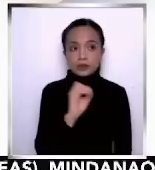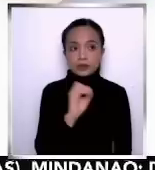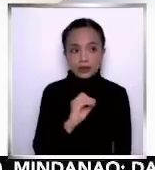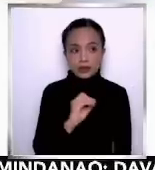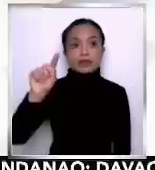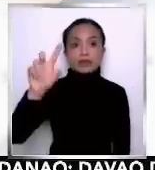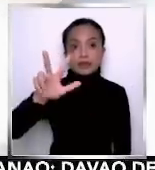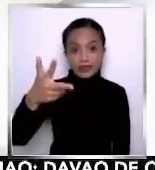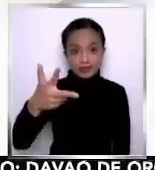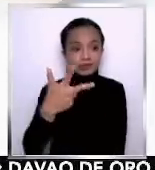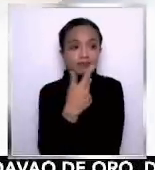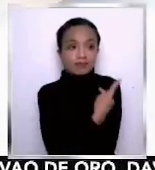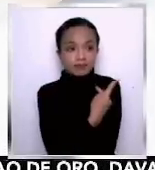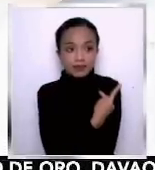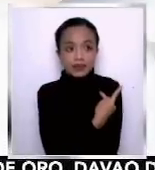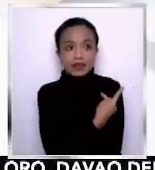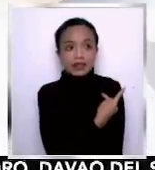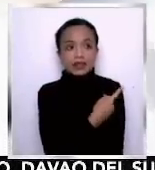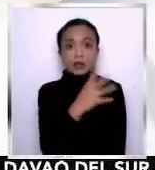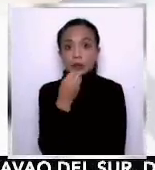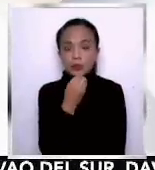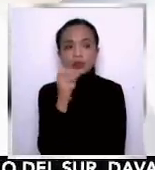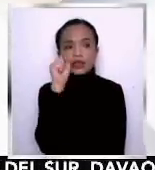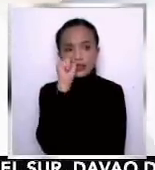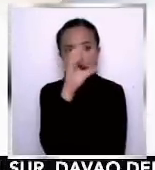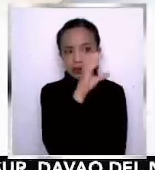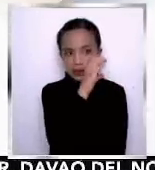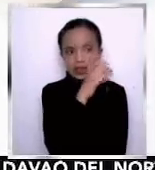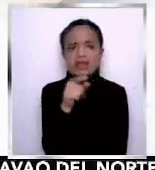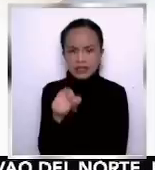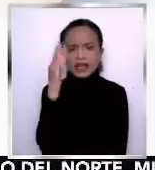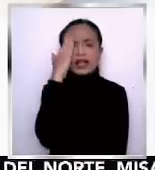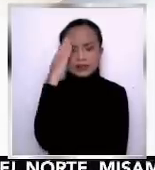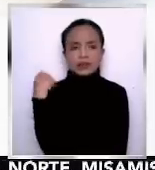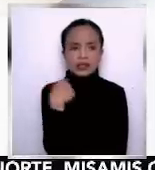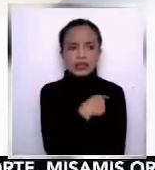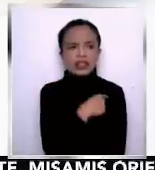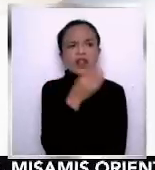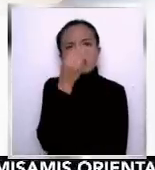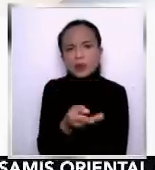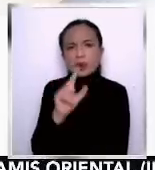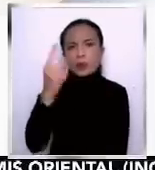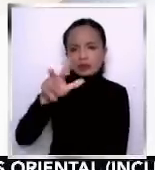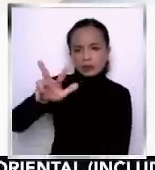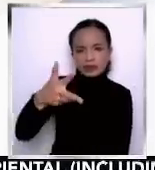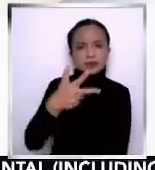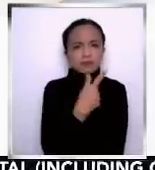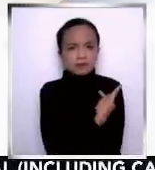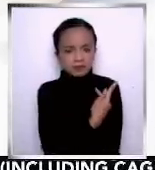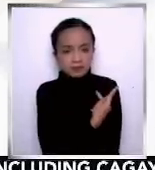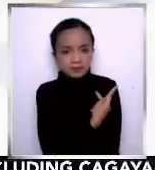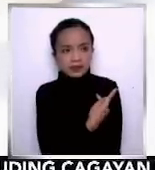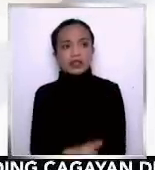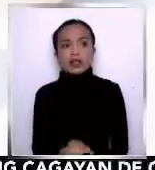ng area ay sa senior citizen. Alam naman natin, medyo mababa yung first booster. Mm-hmm. Scientifically,